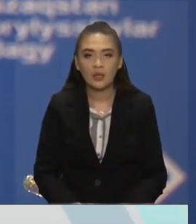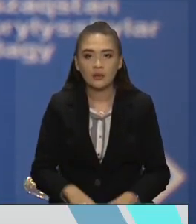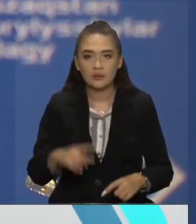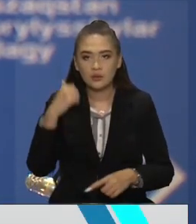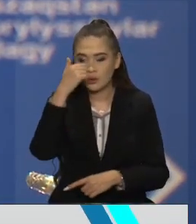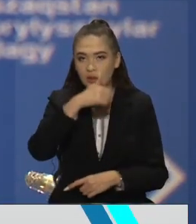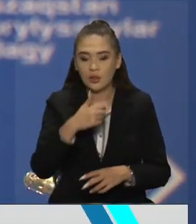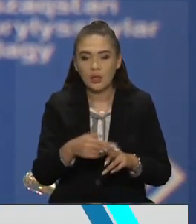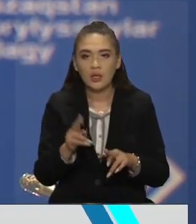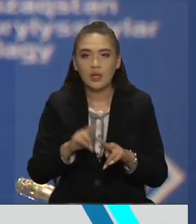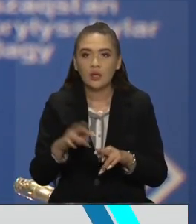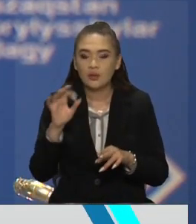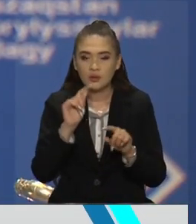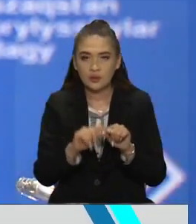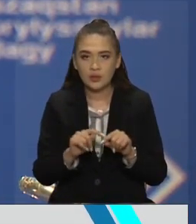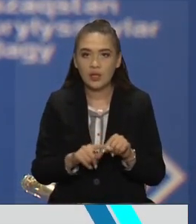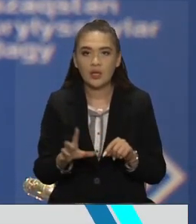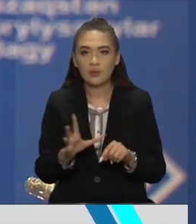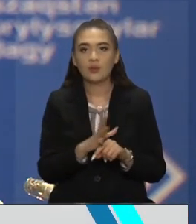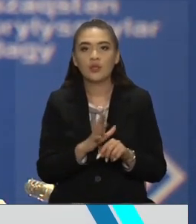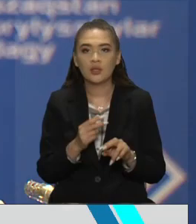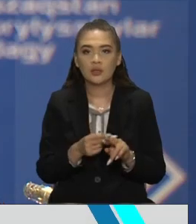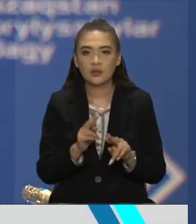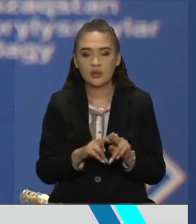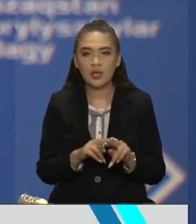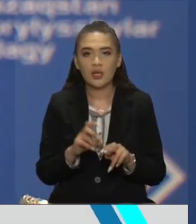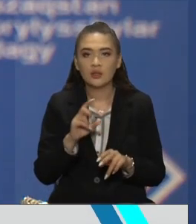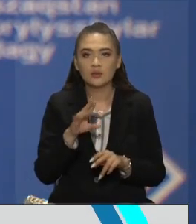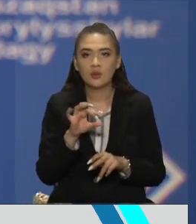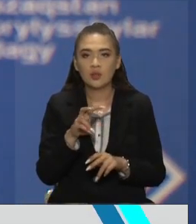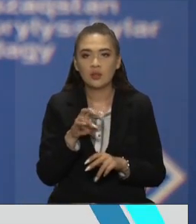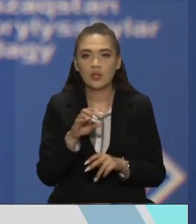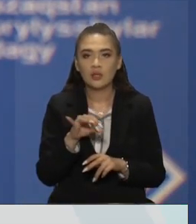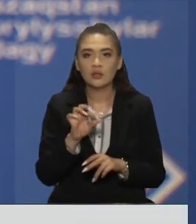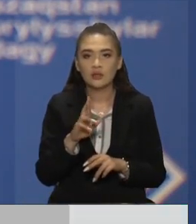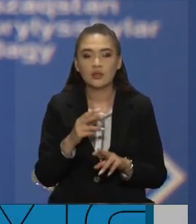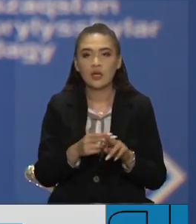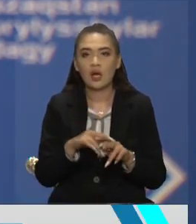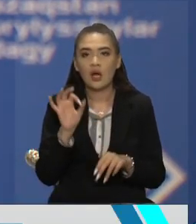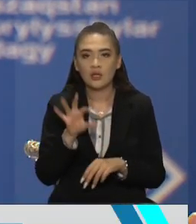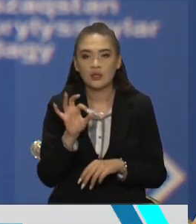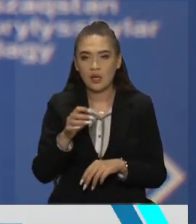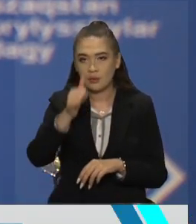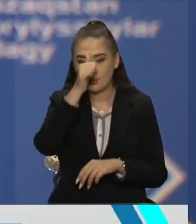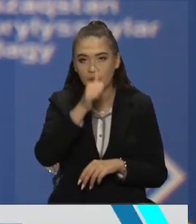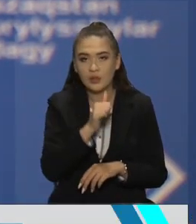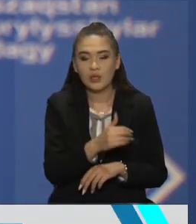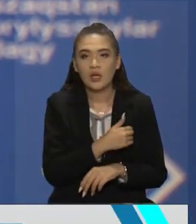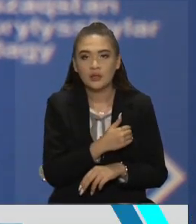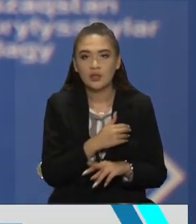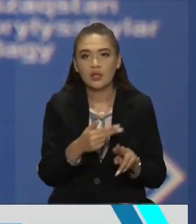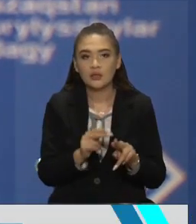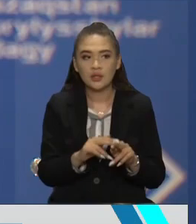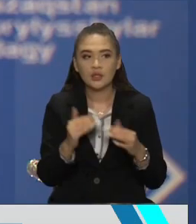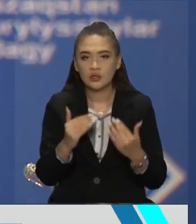находится на стадии экспертизы. Разрешение ввода в эксплуатацию мы ориентируемся на октябрь месяц. На текущий